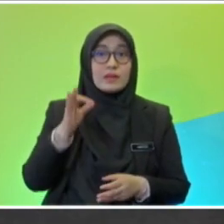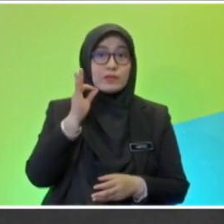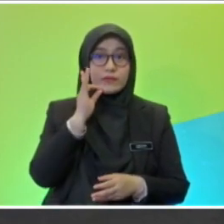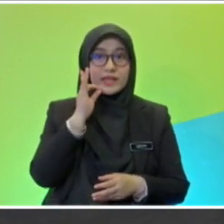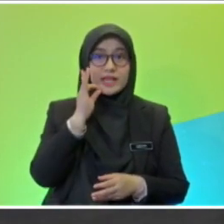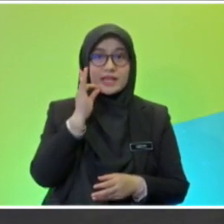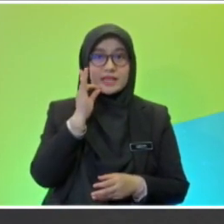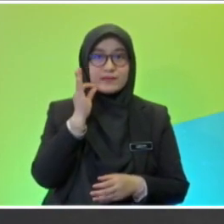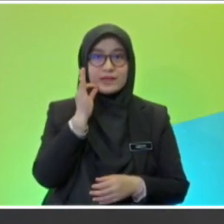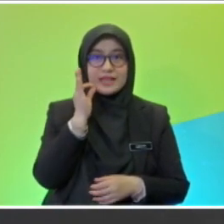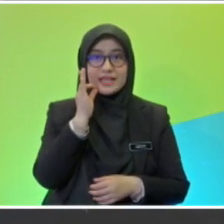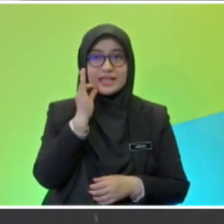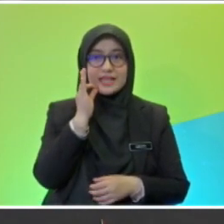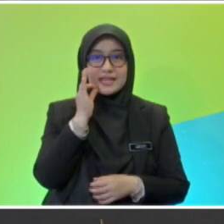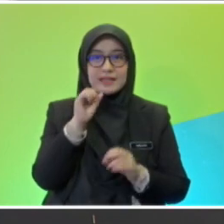Fatin